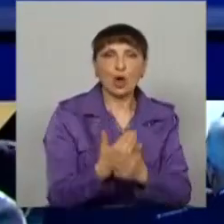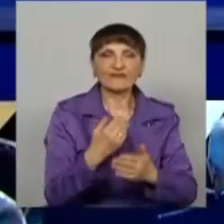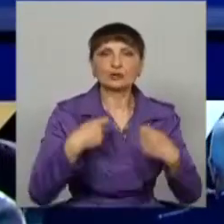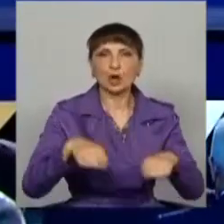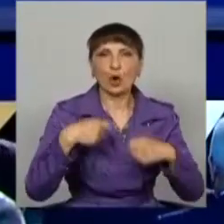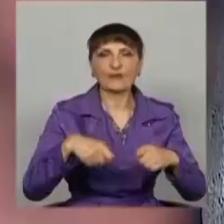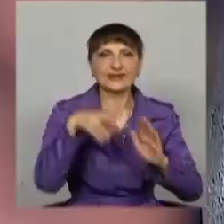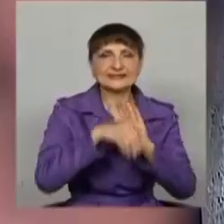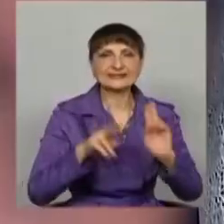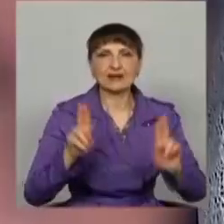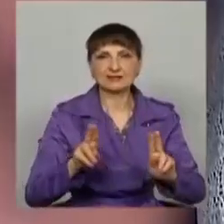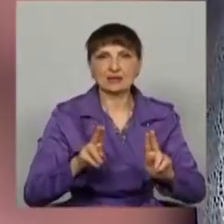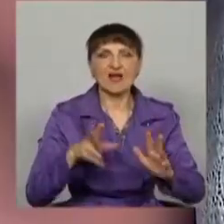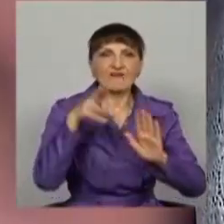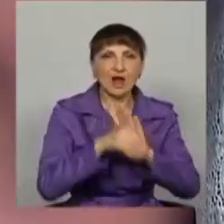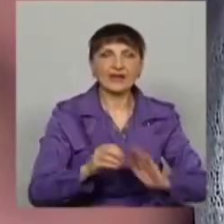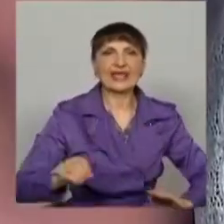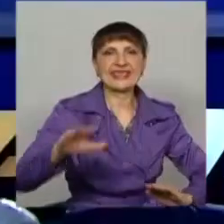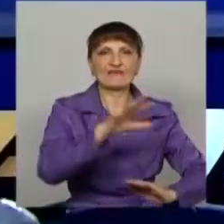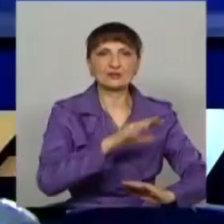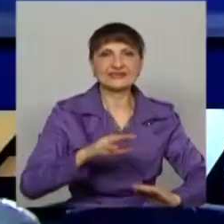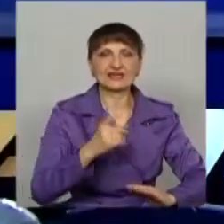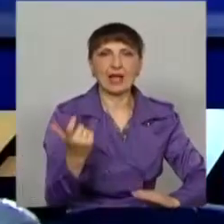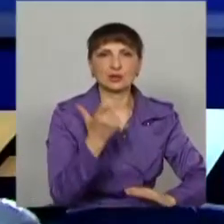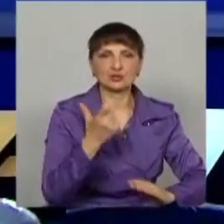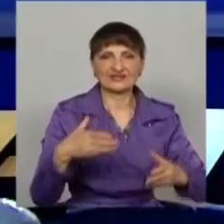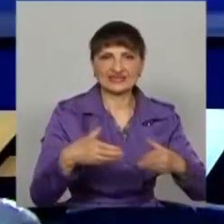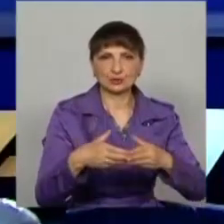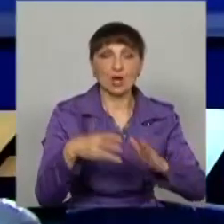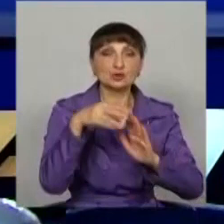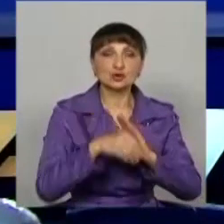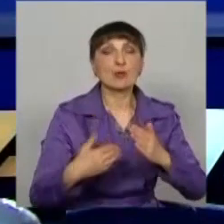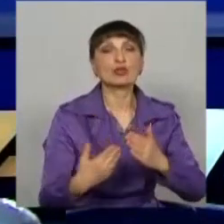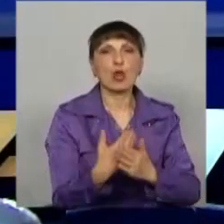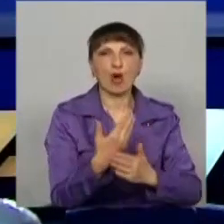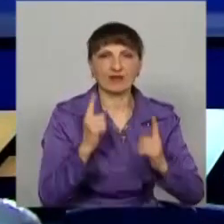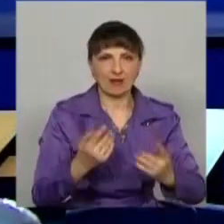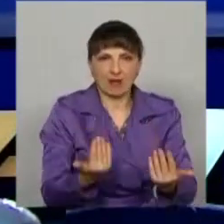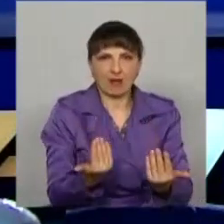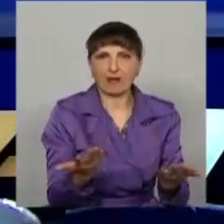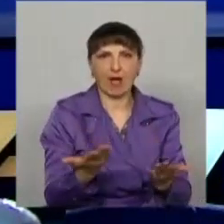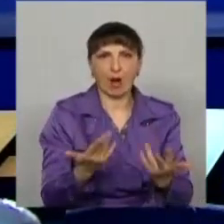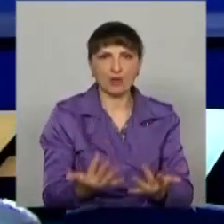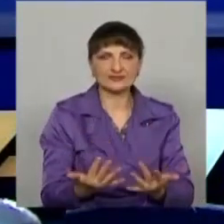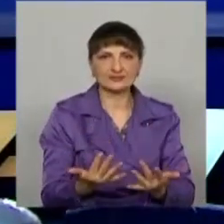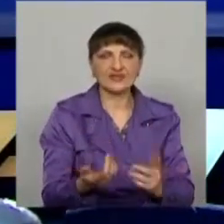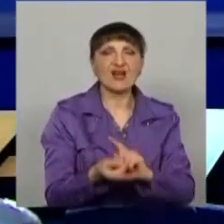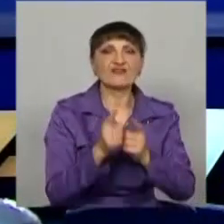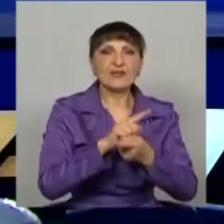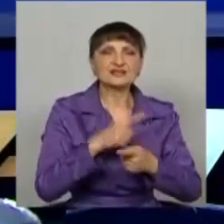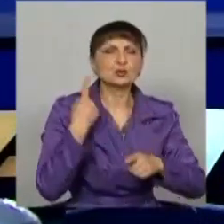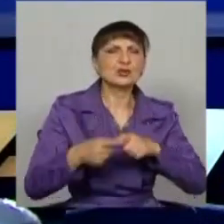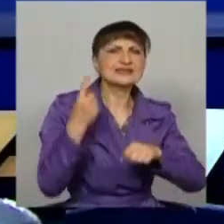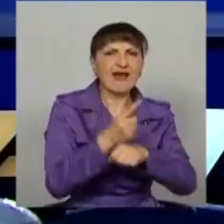стратегии в рамках Евразийского экономического союза с учетом новой реальности. Вместо